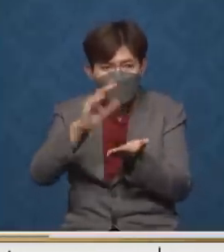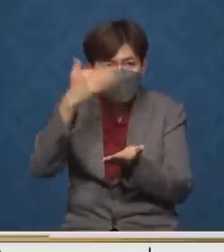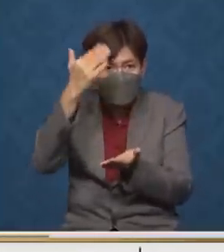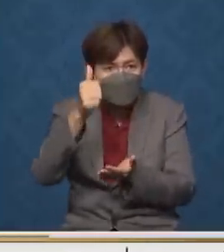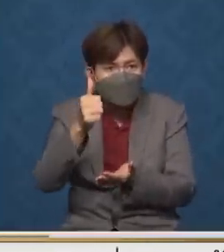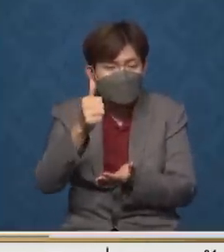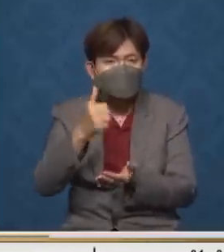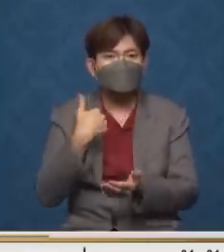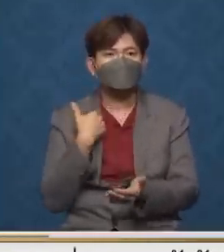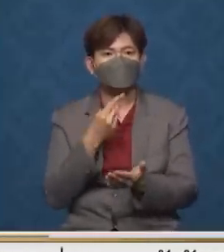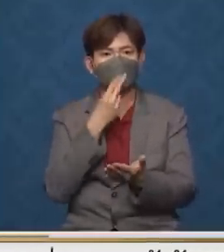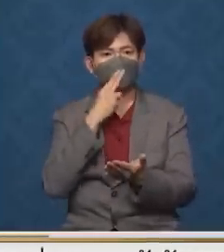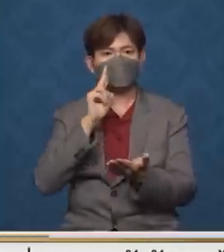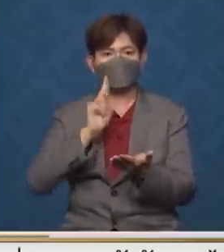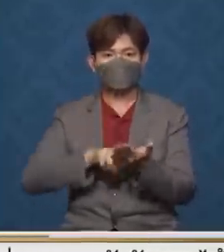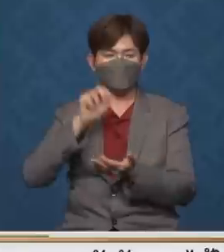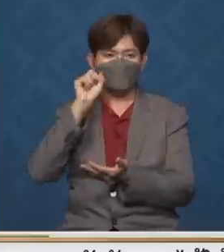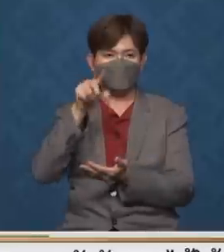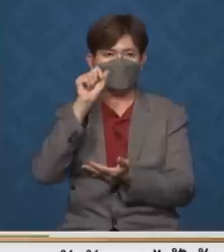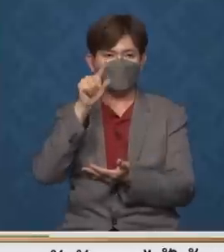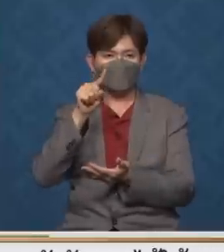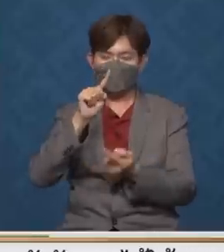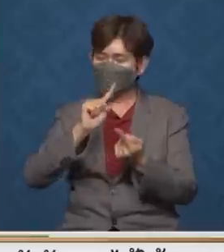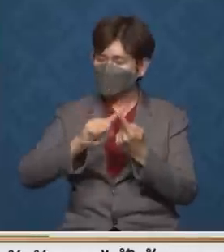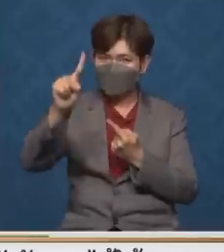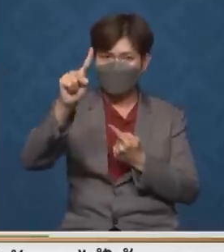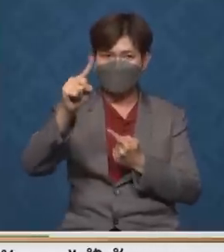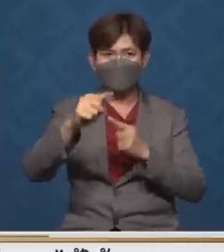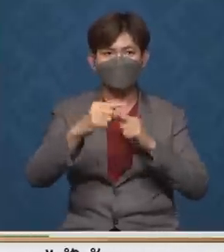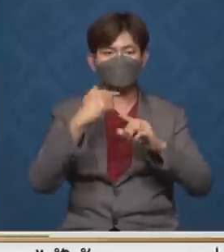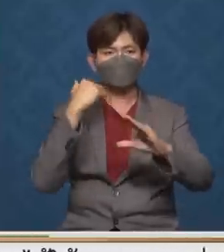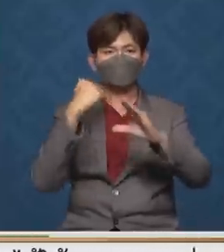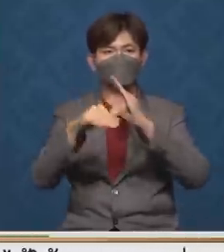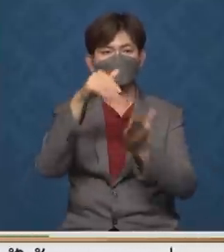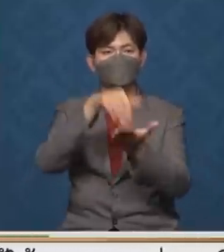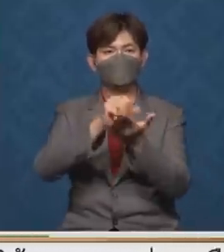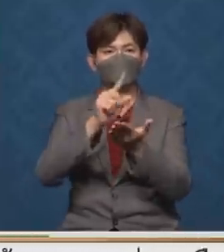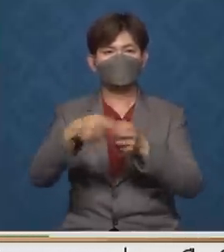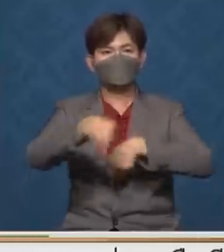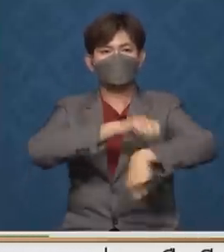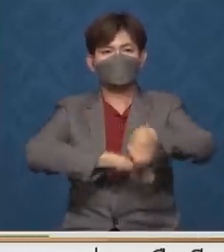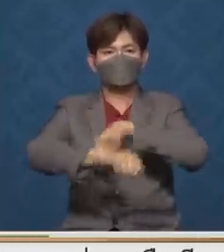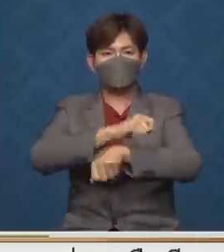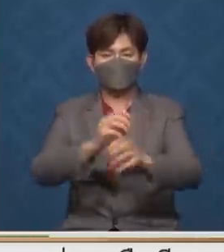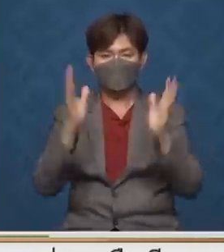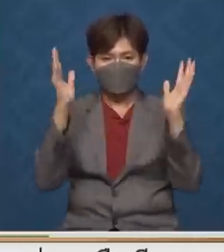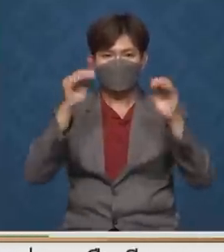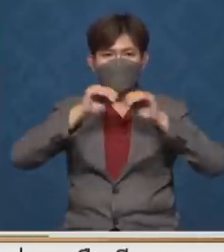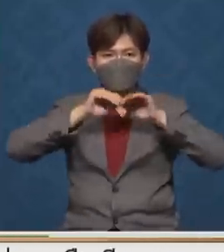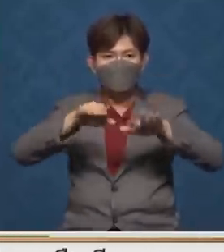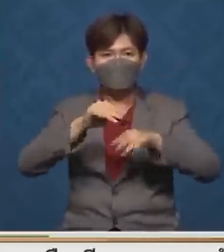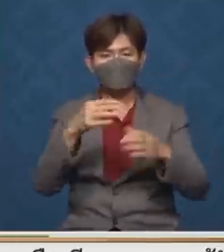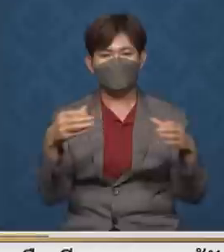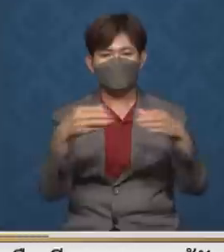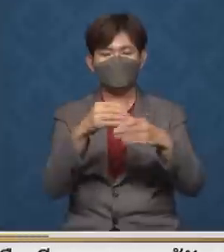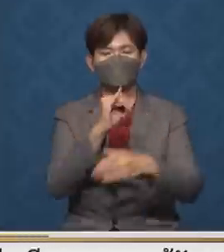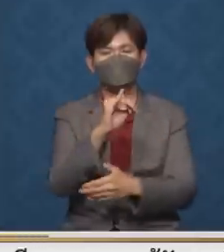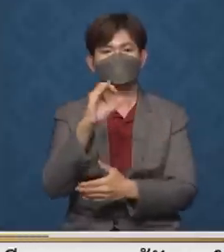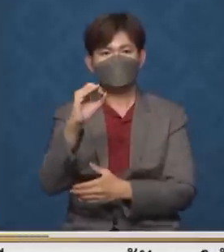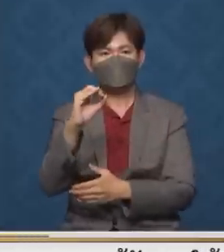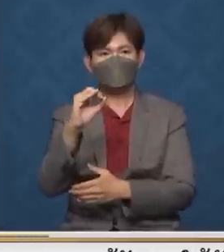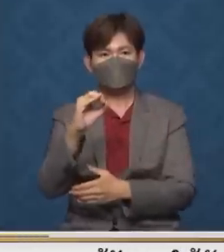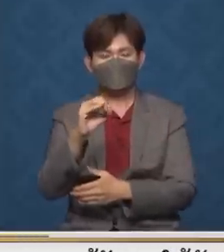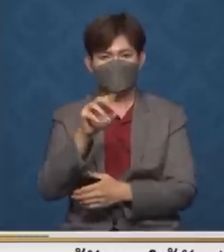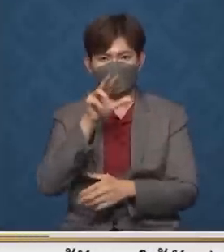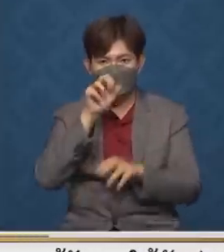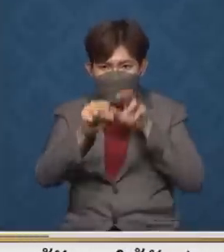มีหนังสือด่วนที่สุด ส่งถึงศูยปิบัการสาระสนเทศหรอ กองทบ I.O.บอกว่าให้จับ